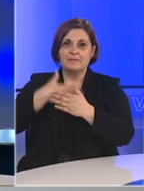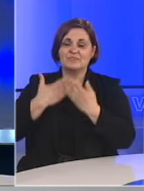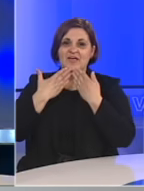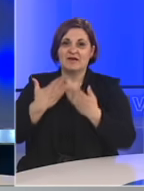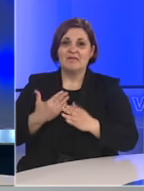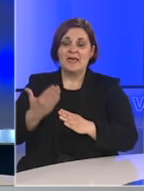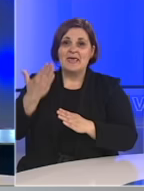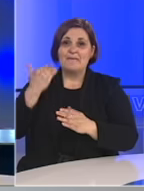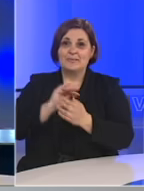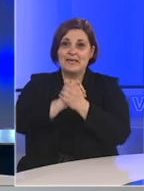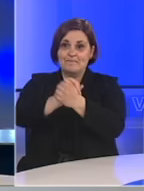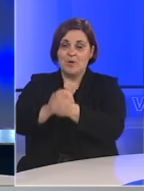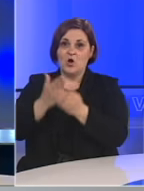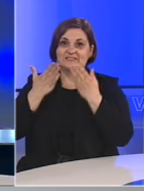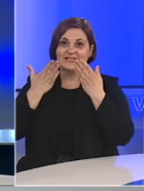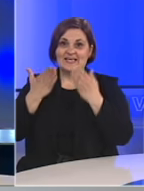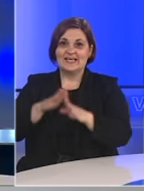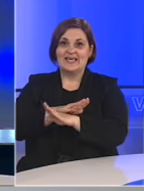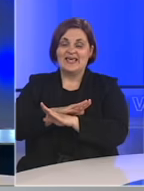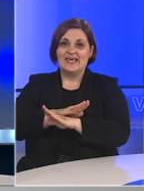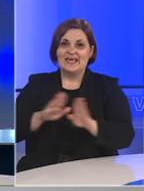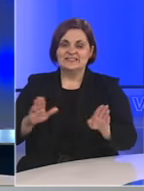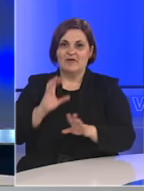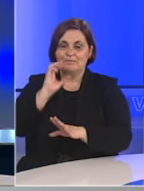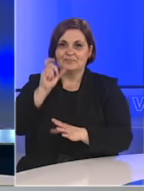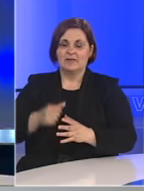vam. Prije svega da pozdravim vas i sve gledatelje.